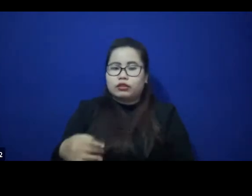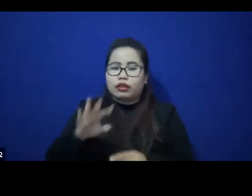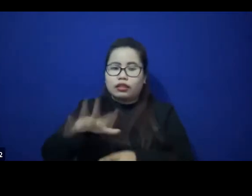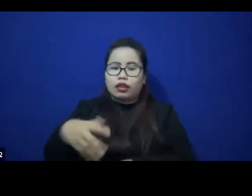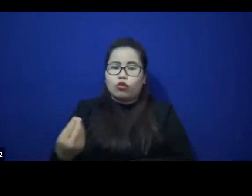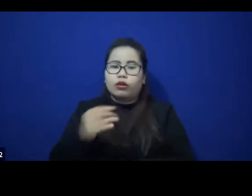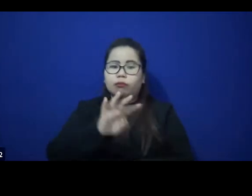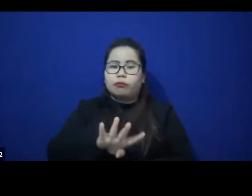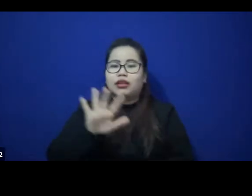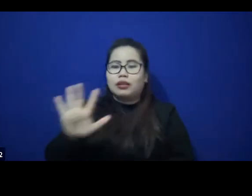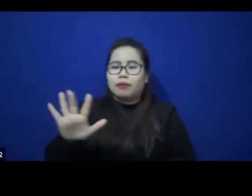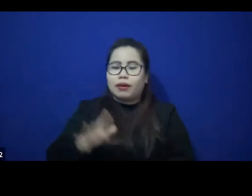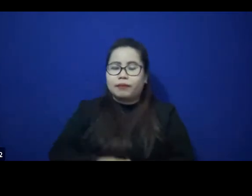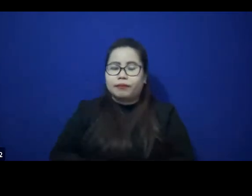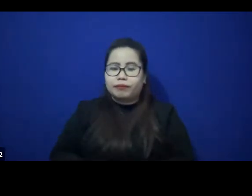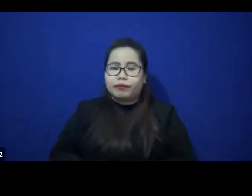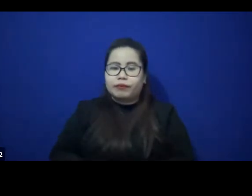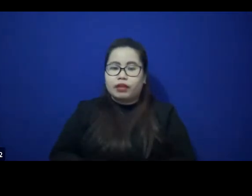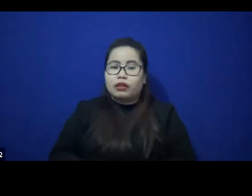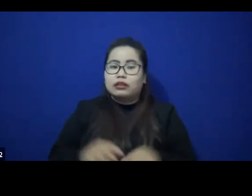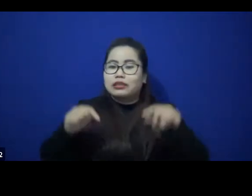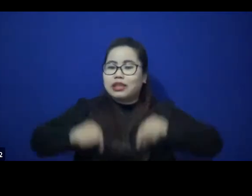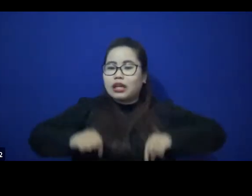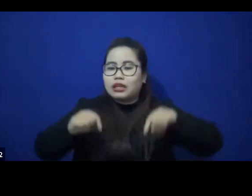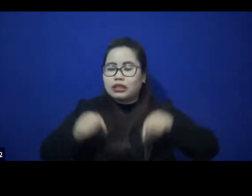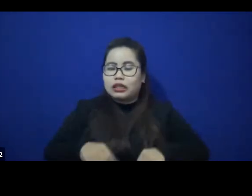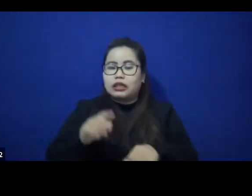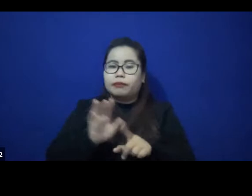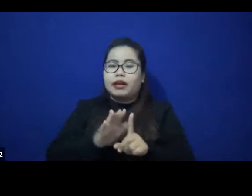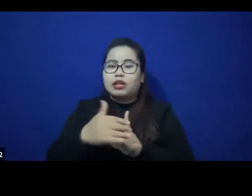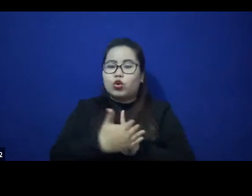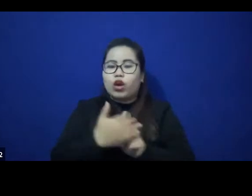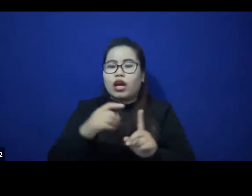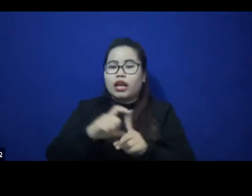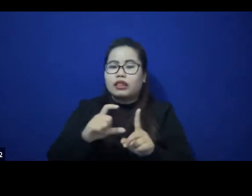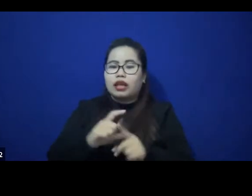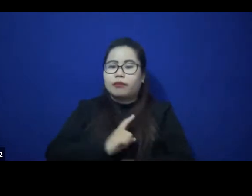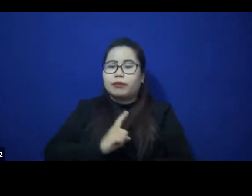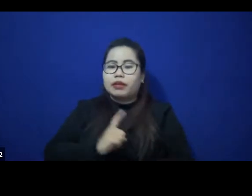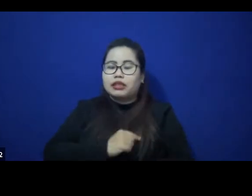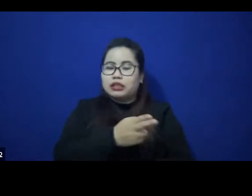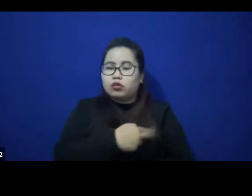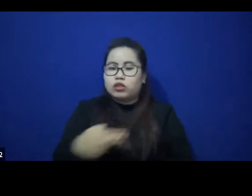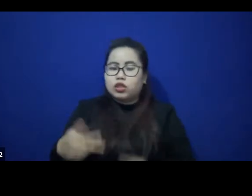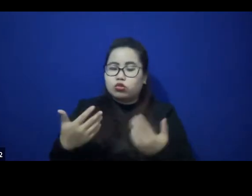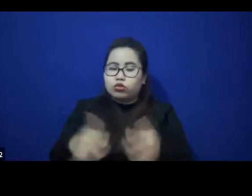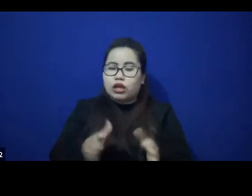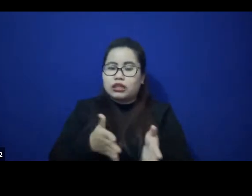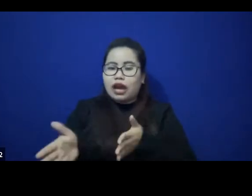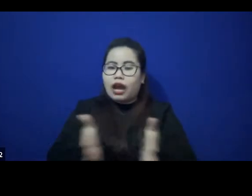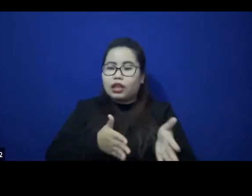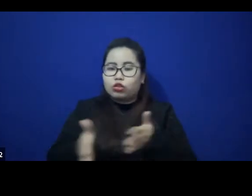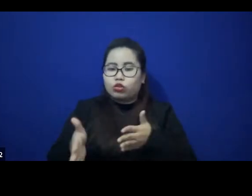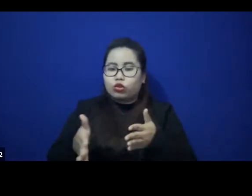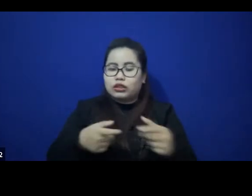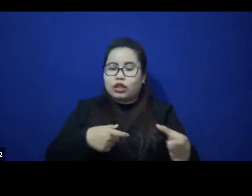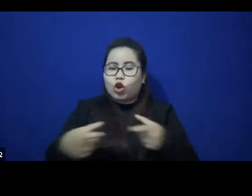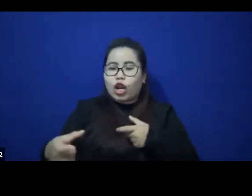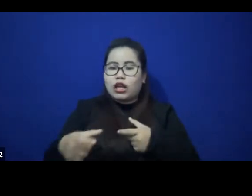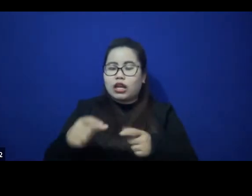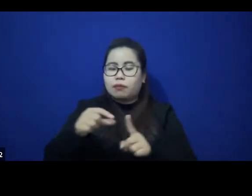nah eh saat ini perlindungan data pribadi di Indonesia sudah diatur secara sektoral dan parsial